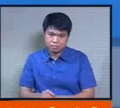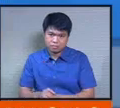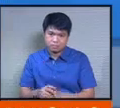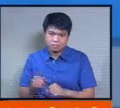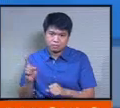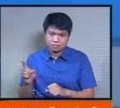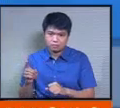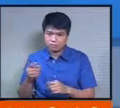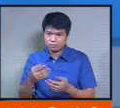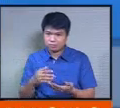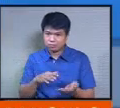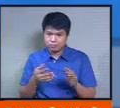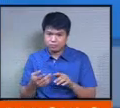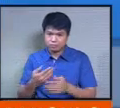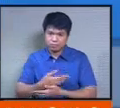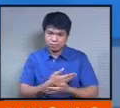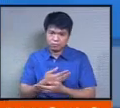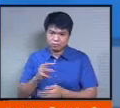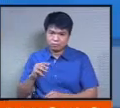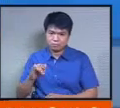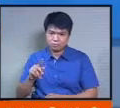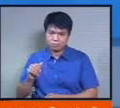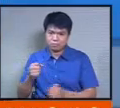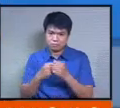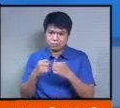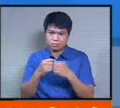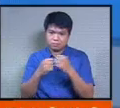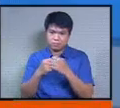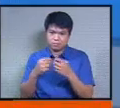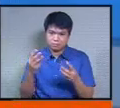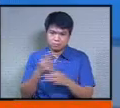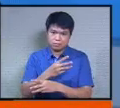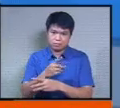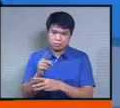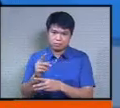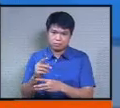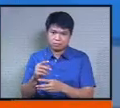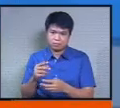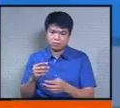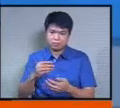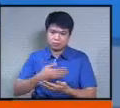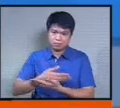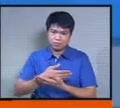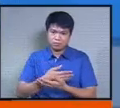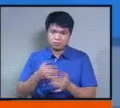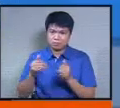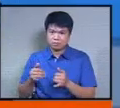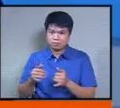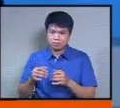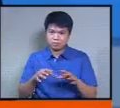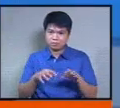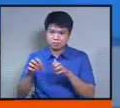Nasawi ang isang sanggol sa Makilala, Cotabato. Tila lumalaraw ang kondisyon ng sanggol nang manatili sila sa evacuation